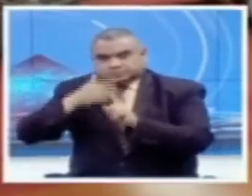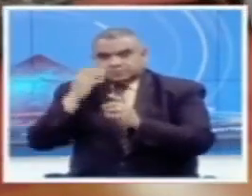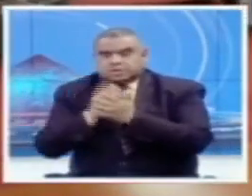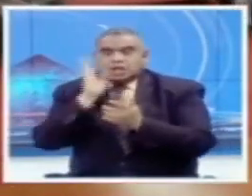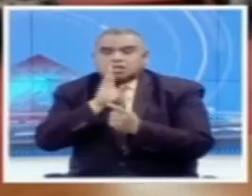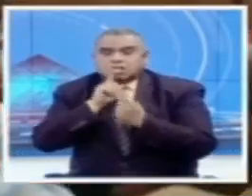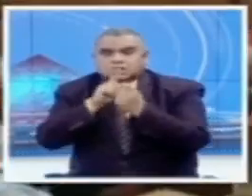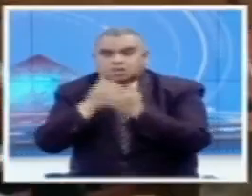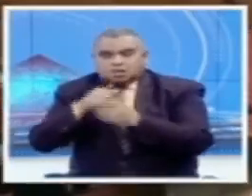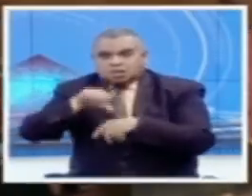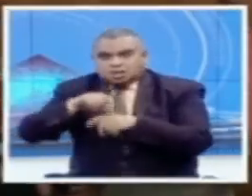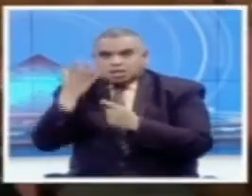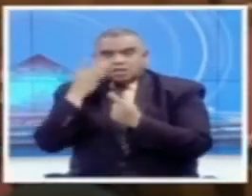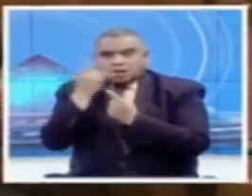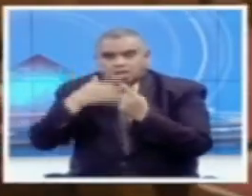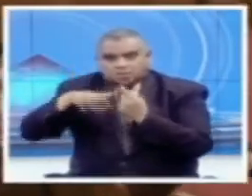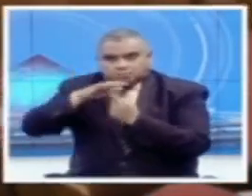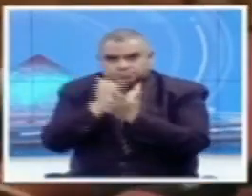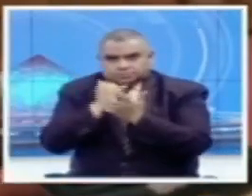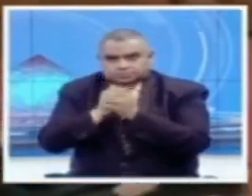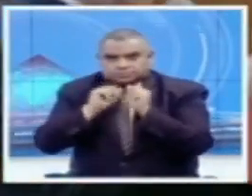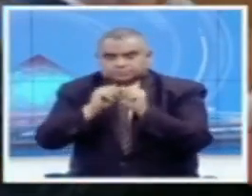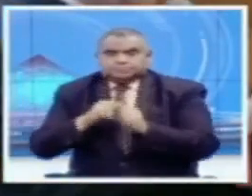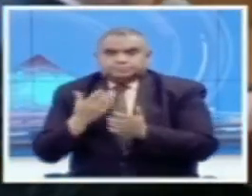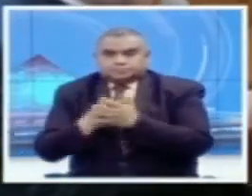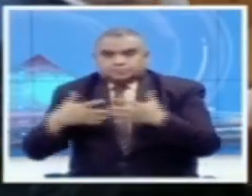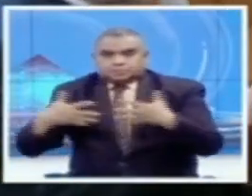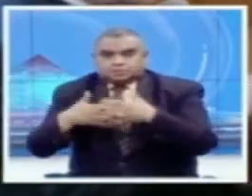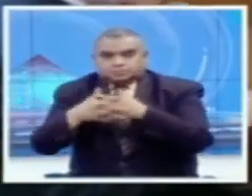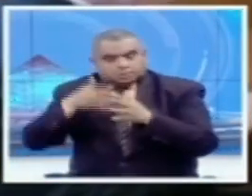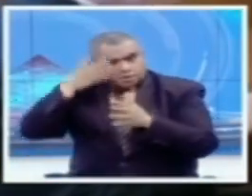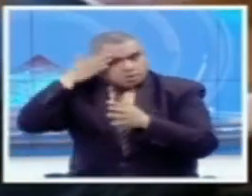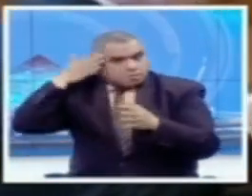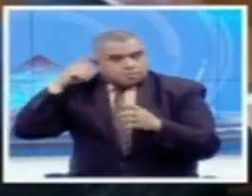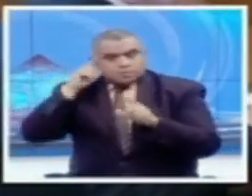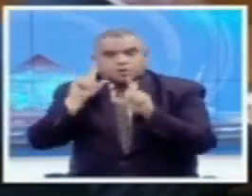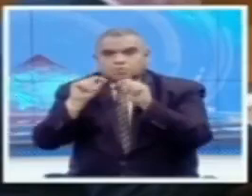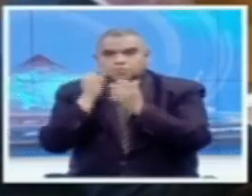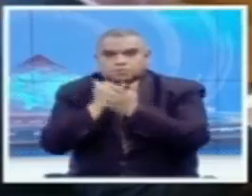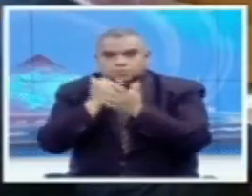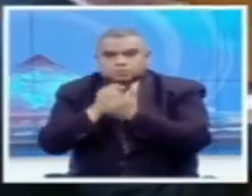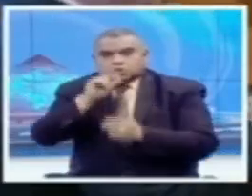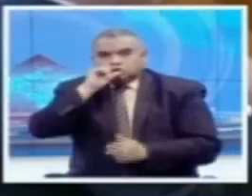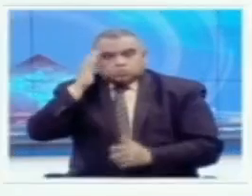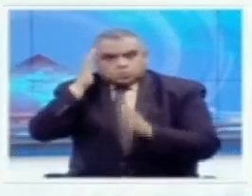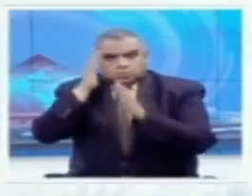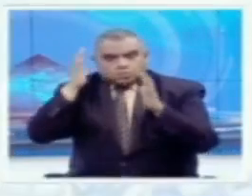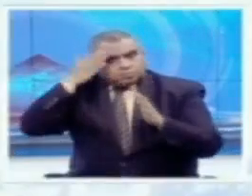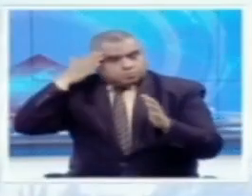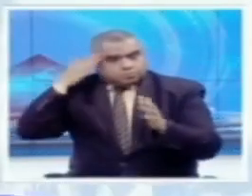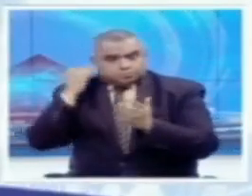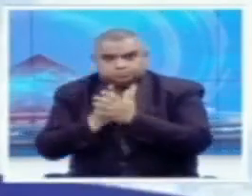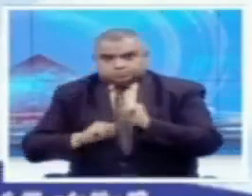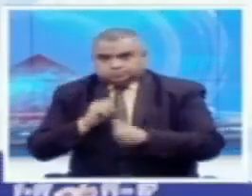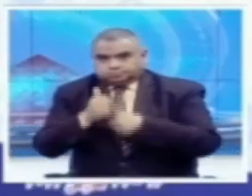الأمن القومي وكيفية التصدي لها بمشاركة نخبة متميزة من الخبراء والمتخصصين. تأتي ورشة